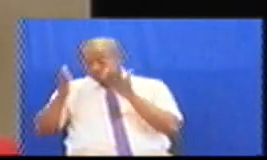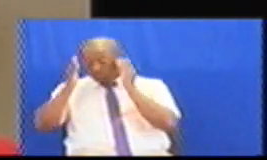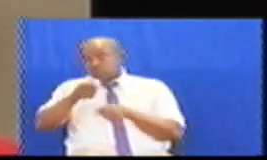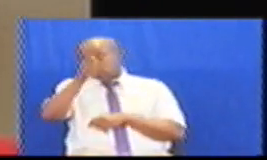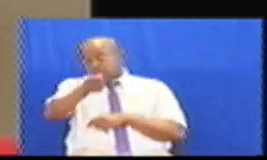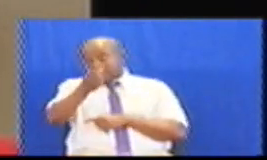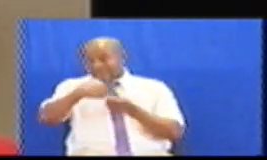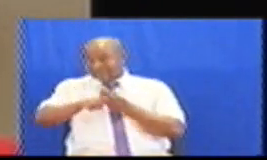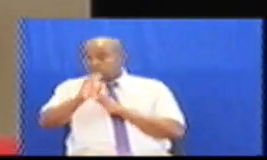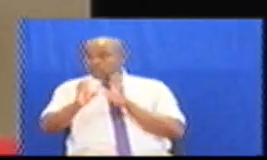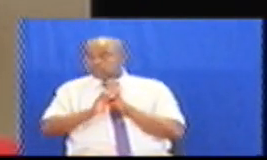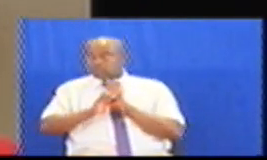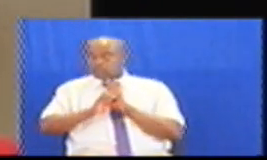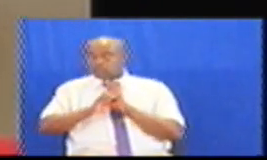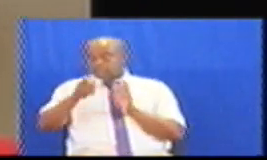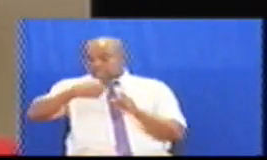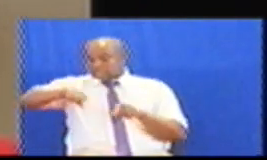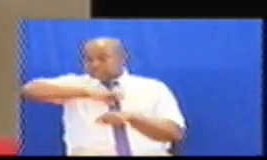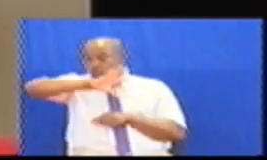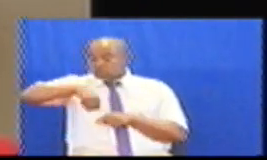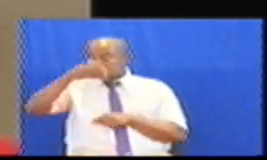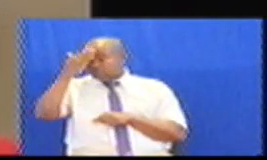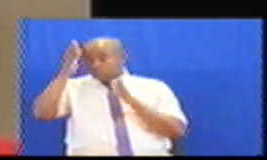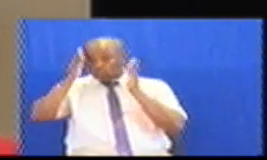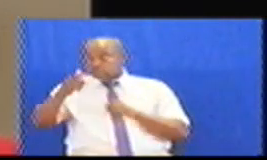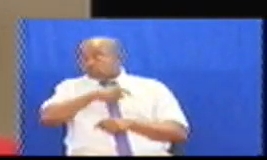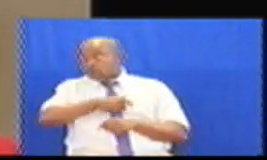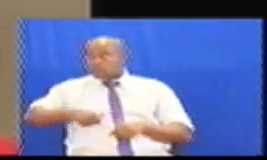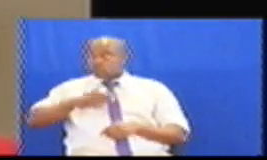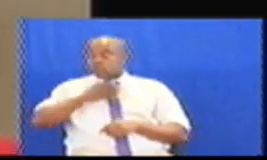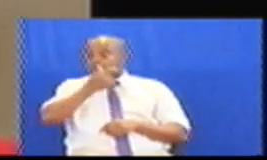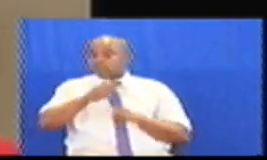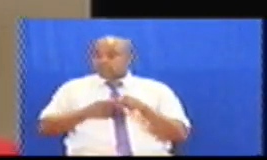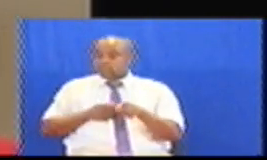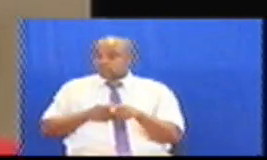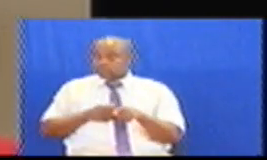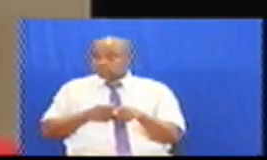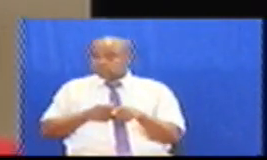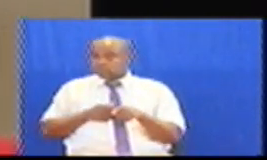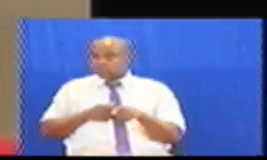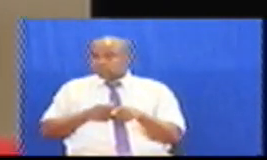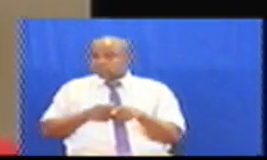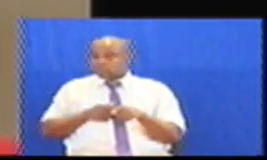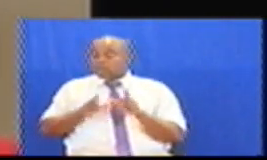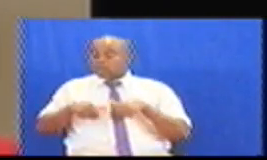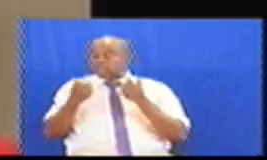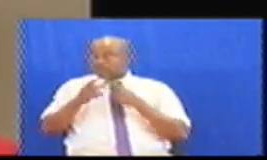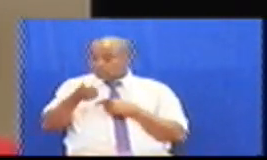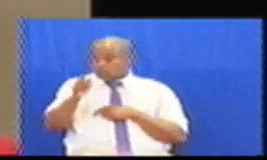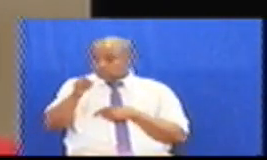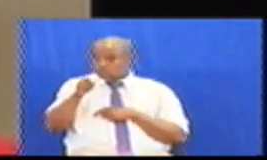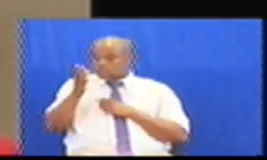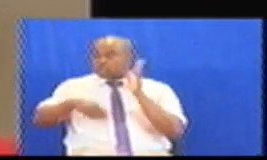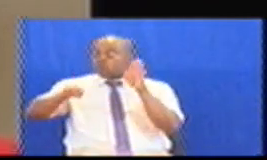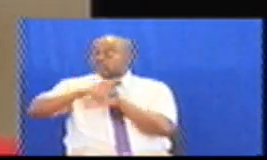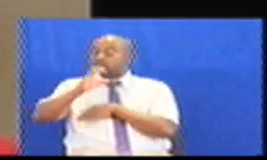mujibu wa katiba sisi wote tunajua kwamba Mheshimiwa Rais wetu wa Tanzania ni Mheshimiwa Rais, lakini pia ni mwenyekiti